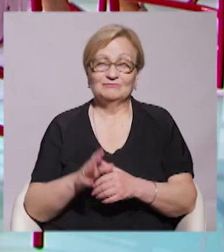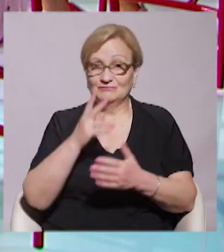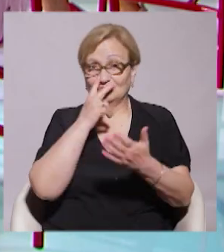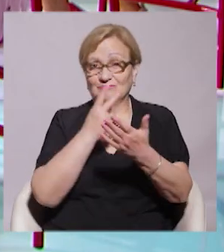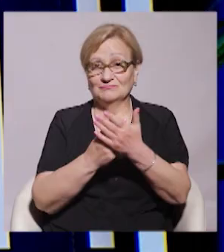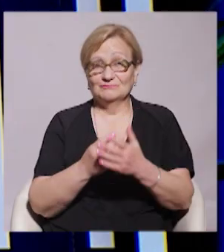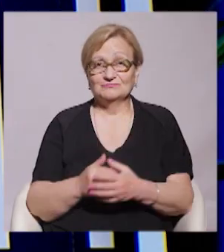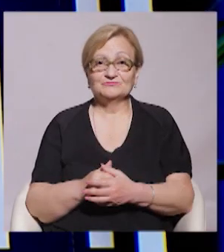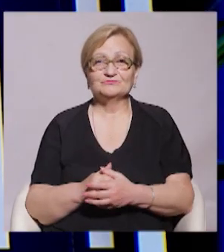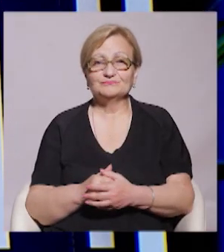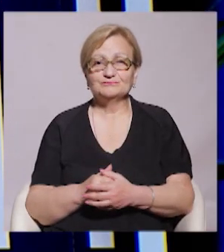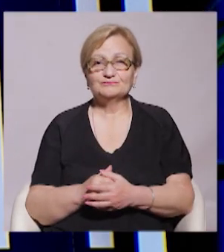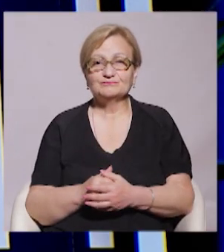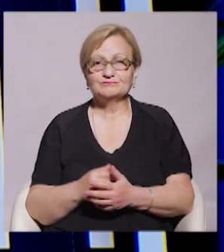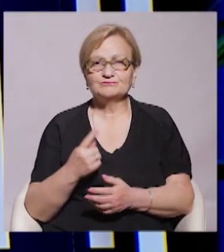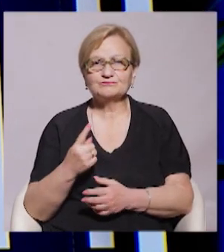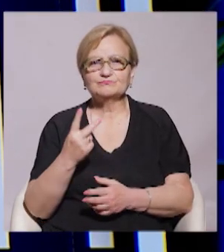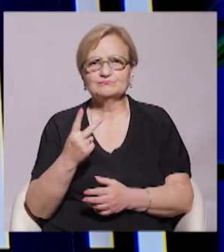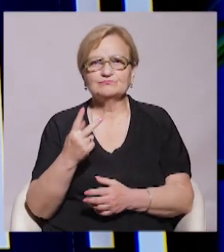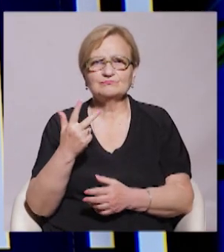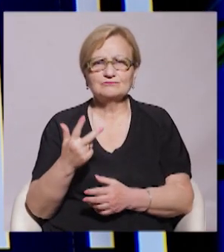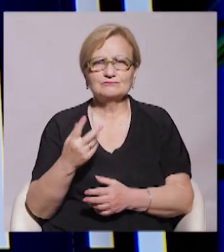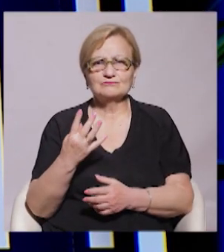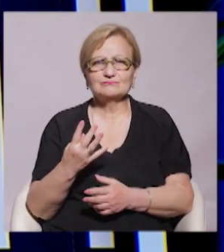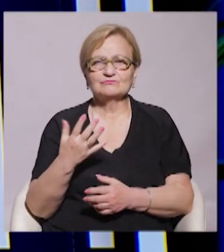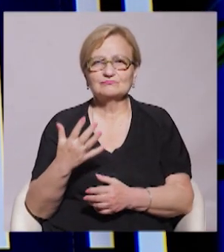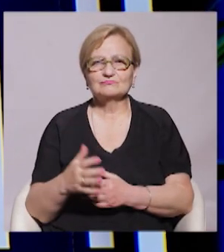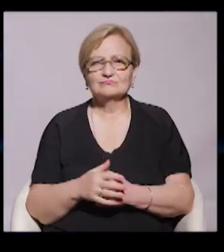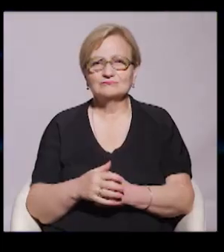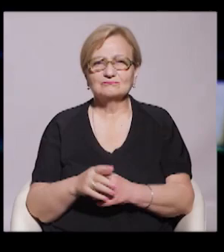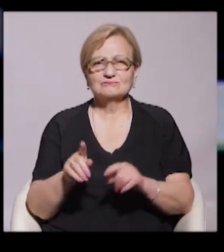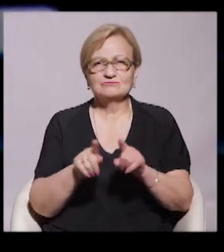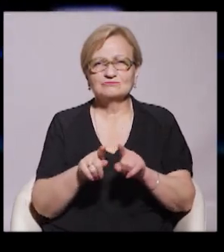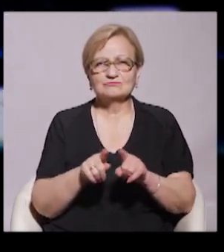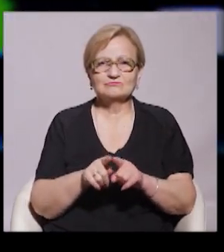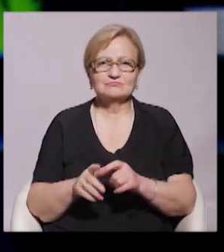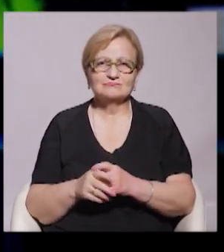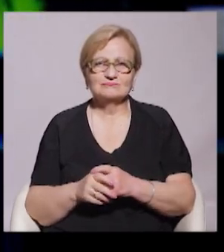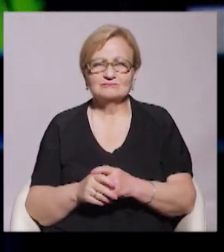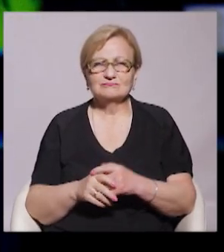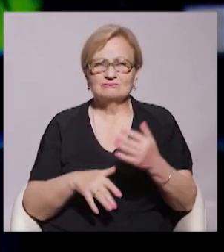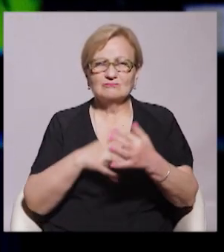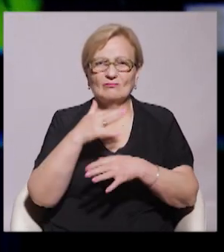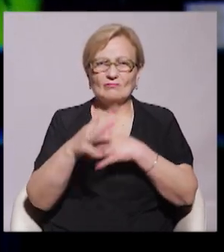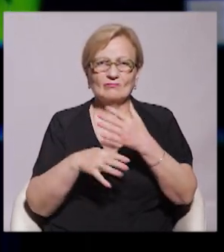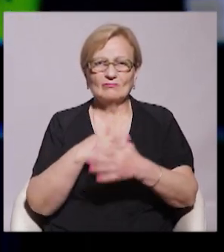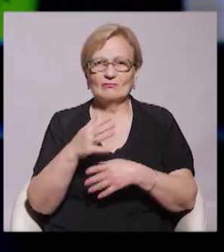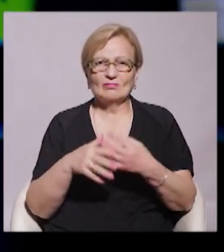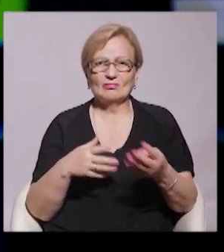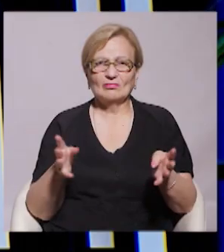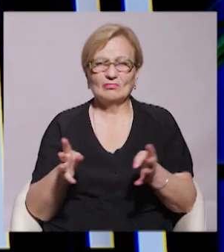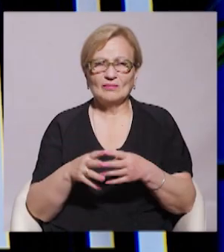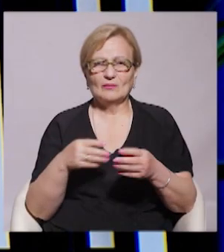kho? 1-ani, 2-ani, 5-ani, 3-ani. Zustat aset. Ginjiani, 7-ani. Areul, ritskhas me